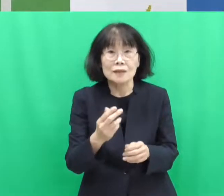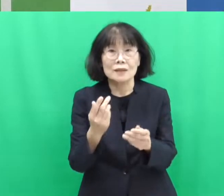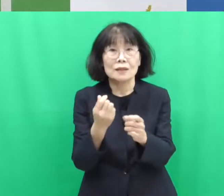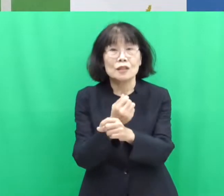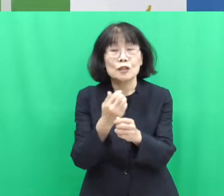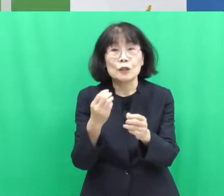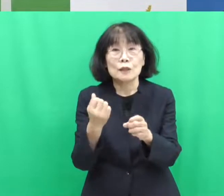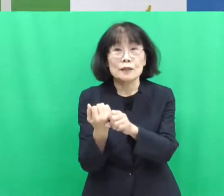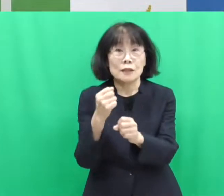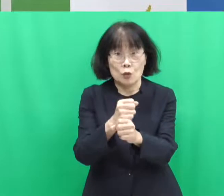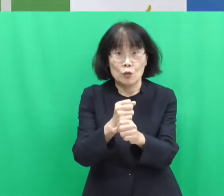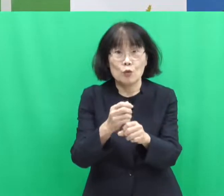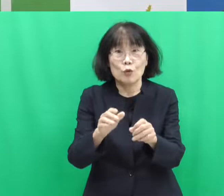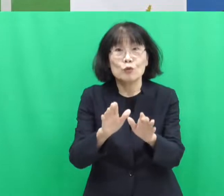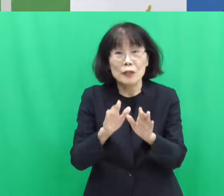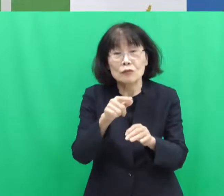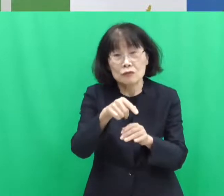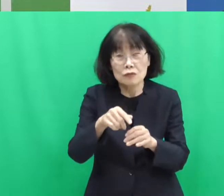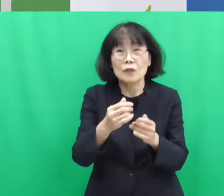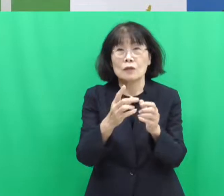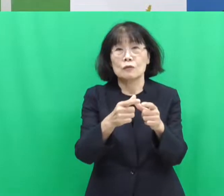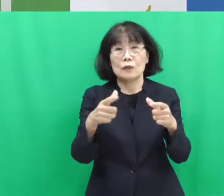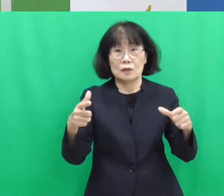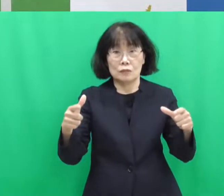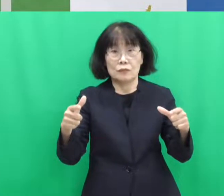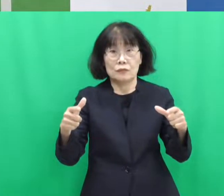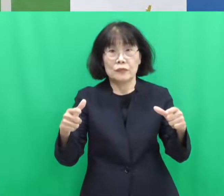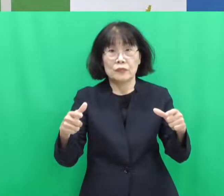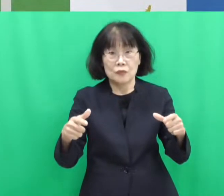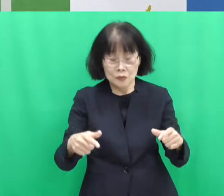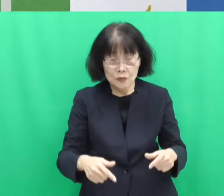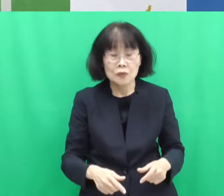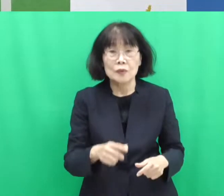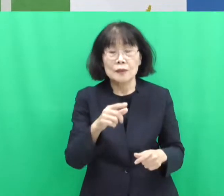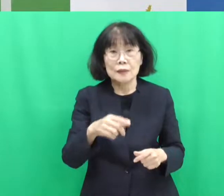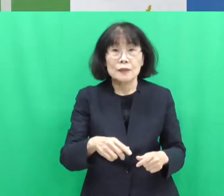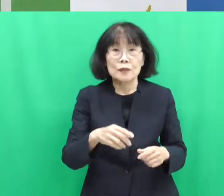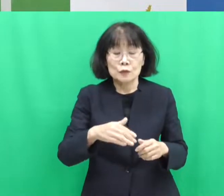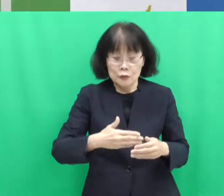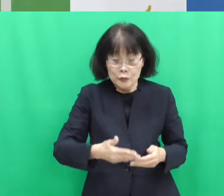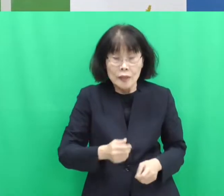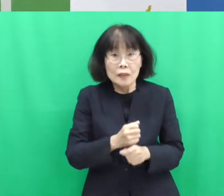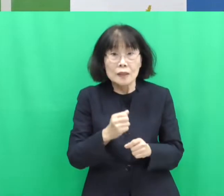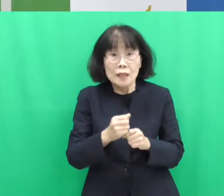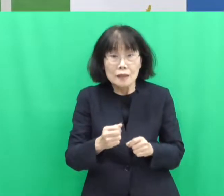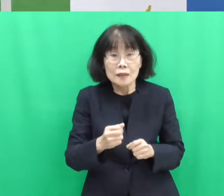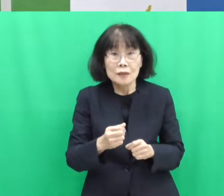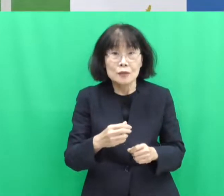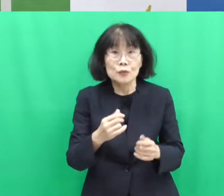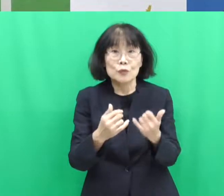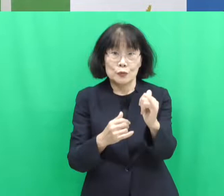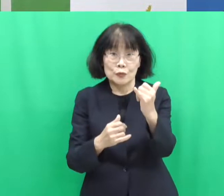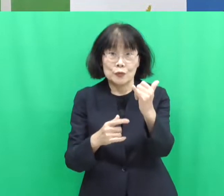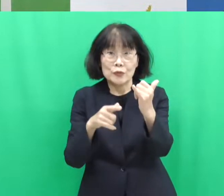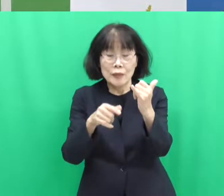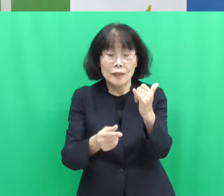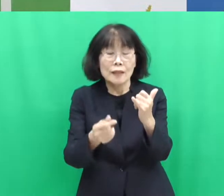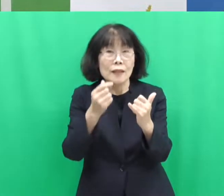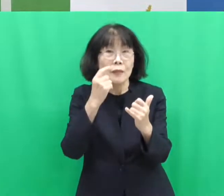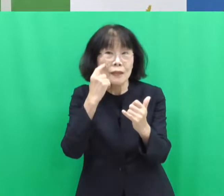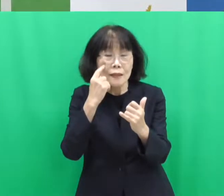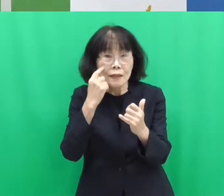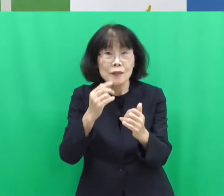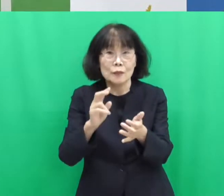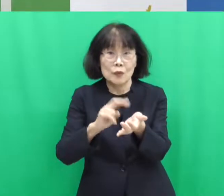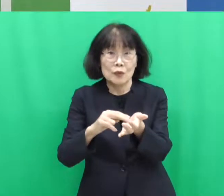は年齢の影響を受けるとされていることから、不妊を心配されているご夫婦が早めに病院を受診し検査を受け、必要